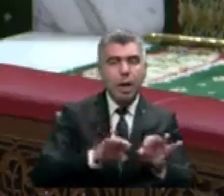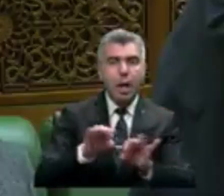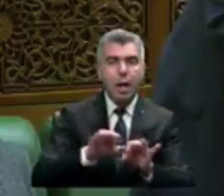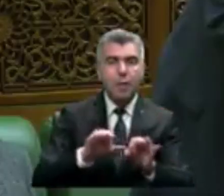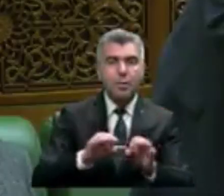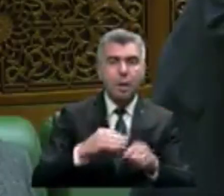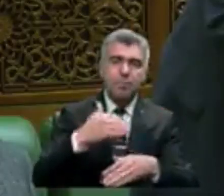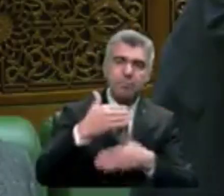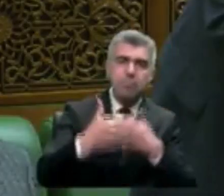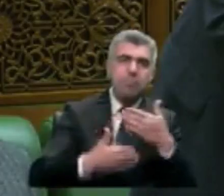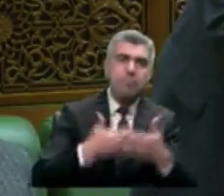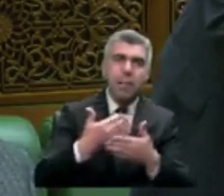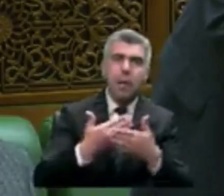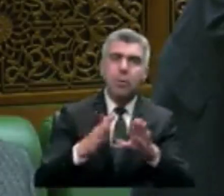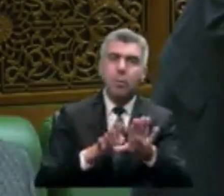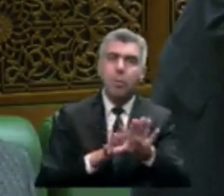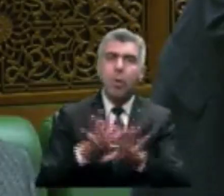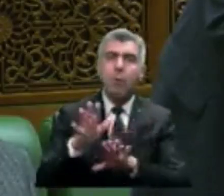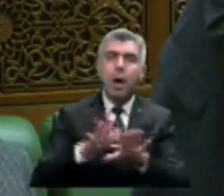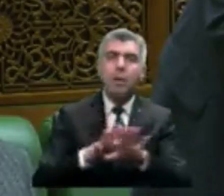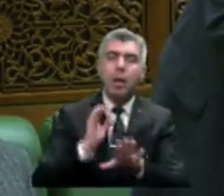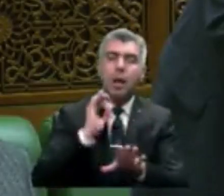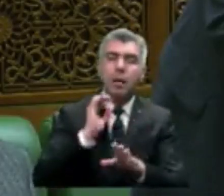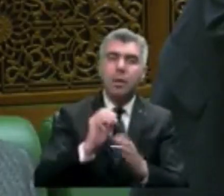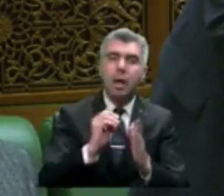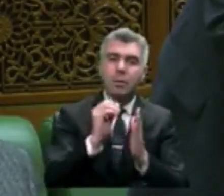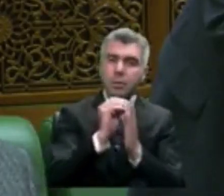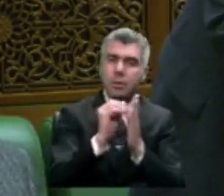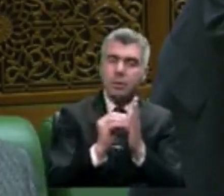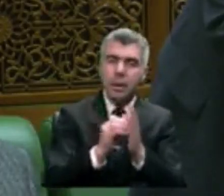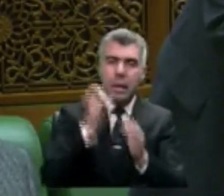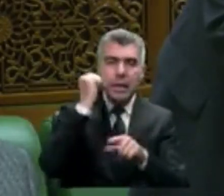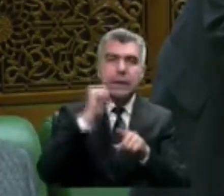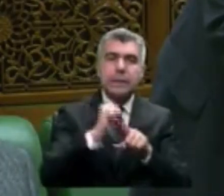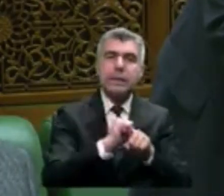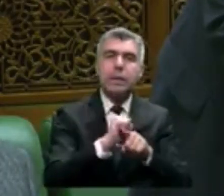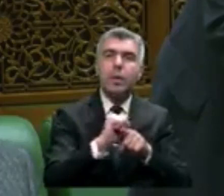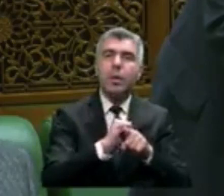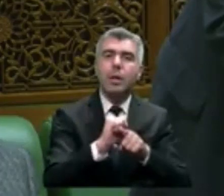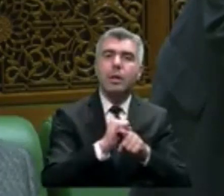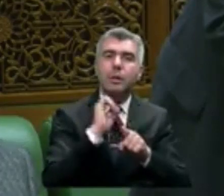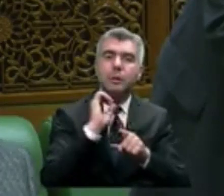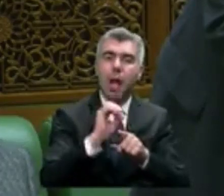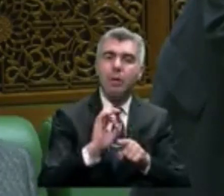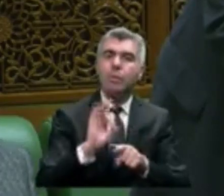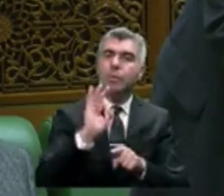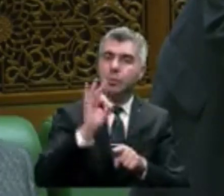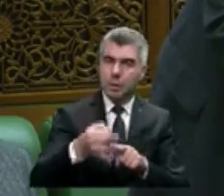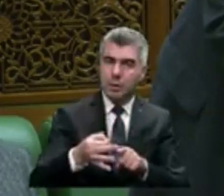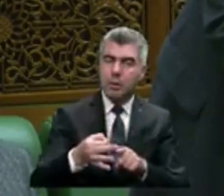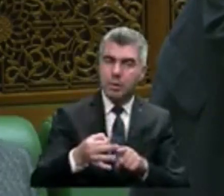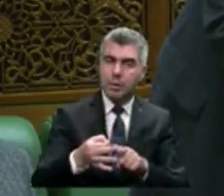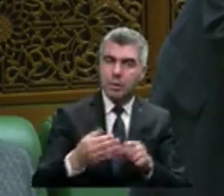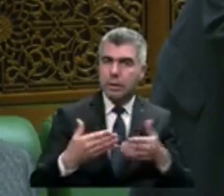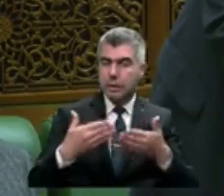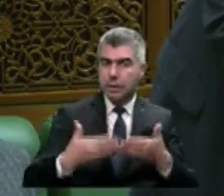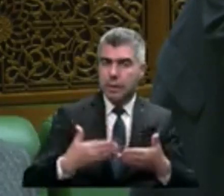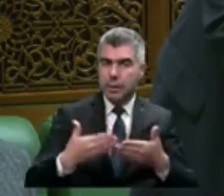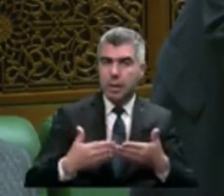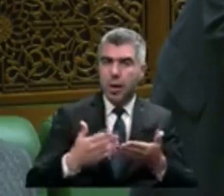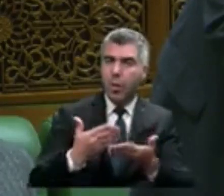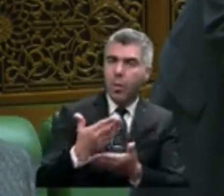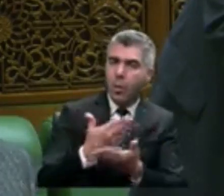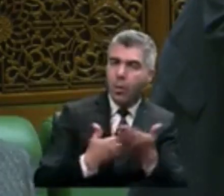سيلها من مبادرت لتطوير حقيبه التكوين بها لجعلها مستجيبه للحاجيات الملحه للمحيط